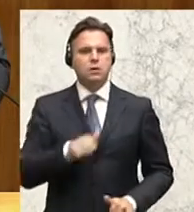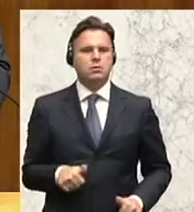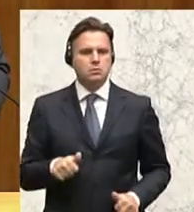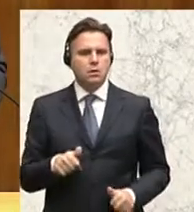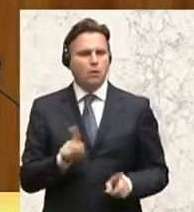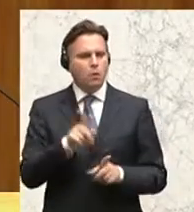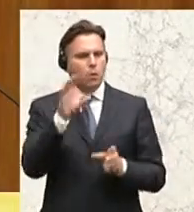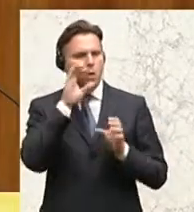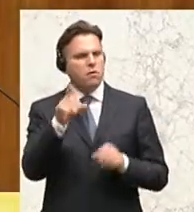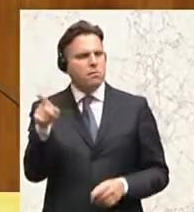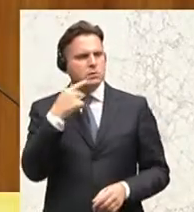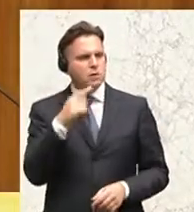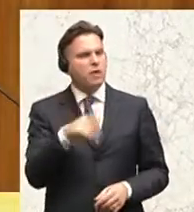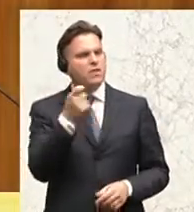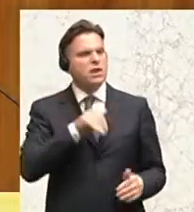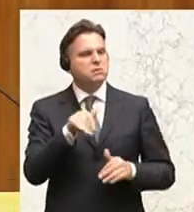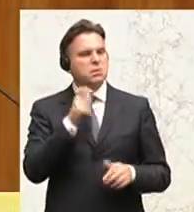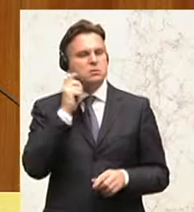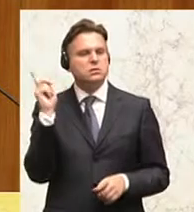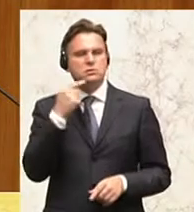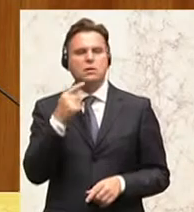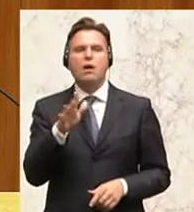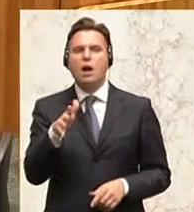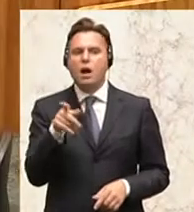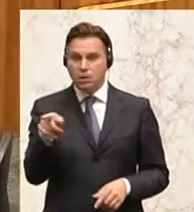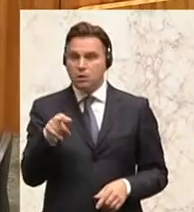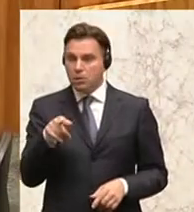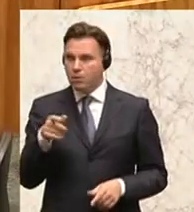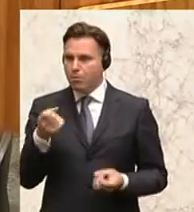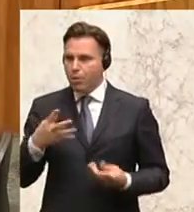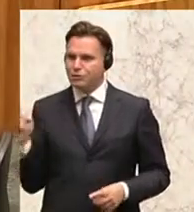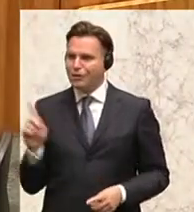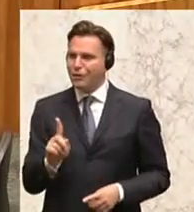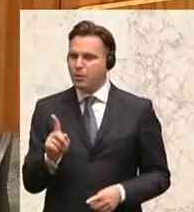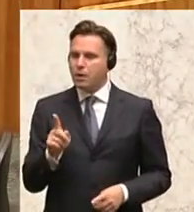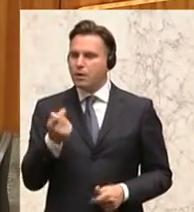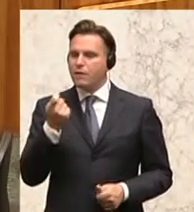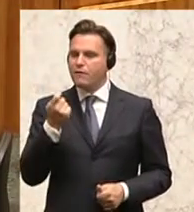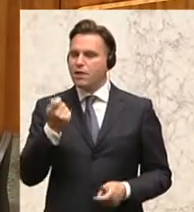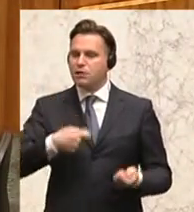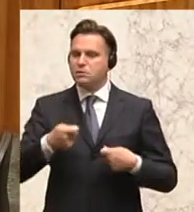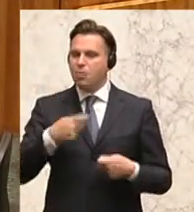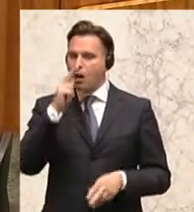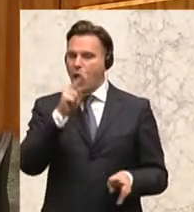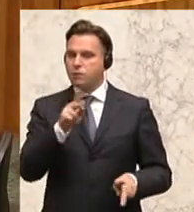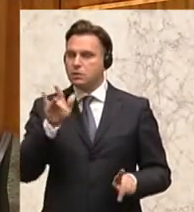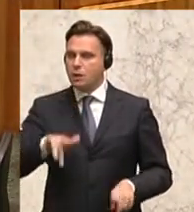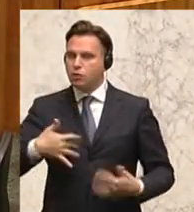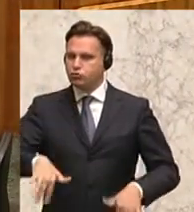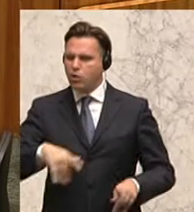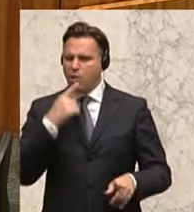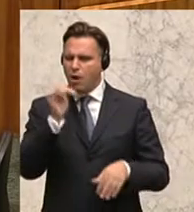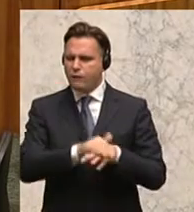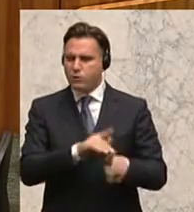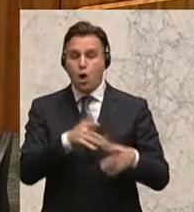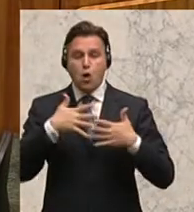in Form der Finanzministerin daher und da ist sie plötzlich da, die Finanzmarktaufsicht. Da kommt sie, da ist sie schnell. Bei den großen Banken